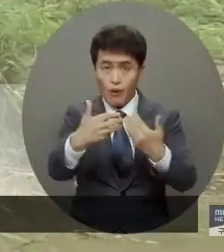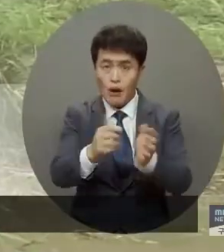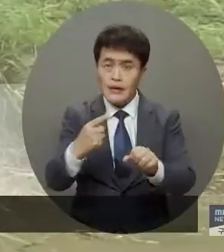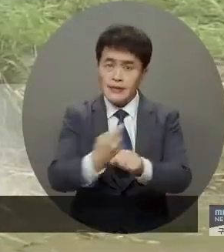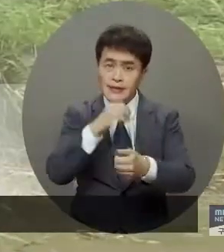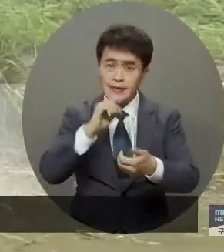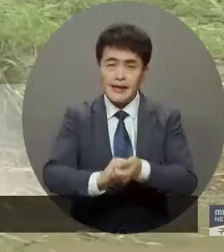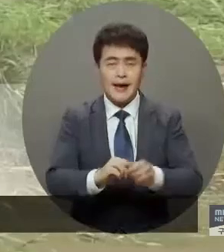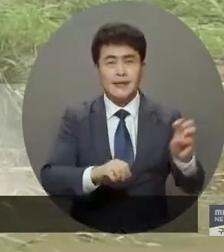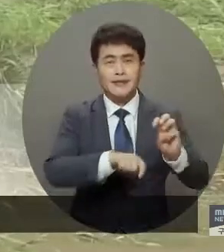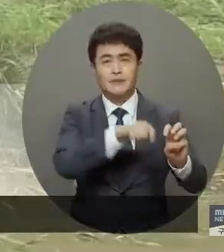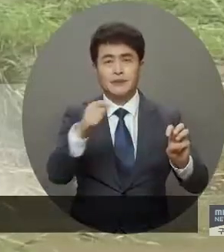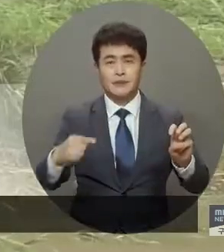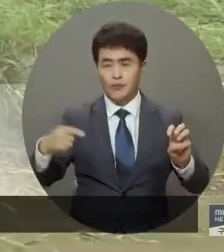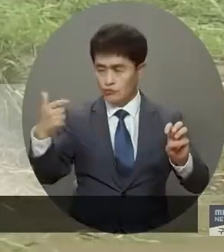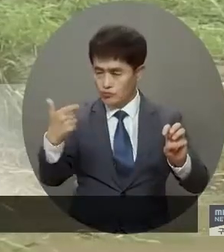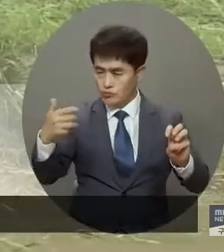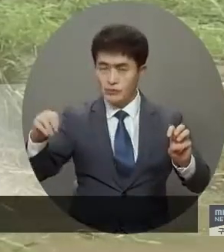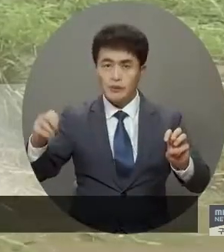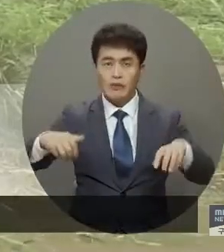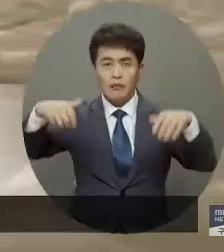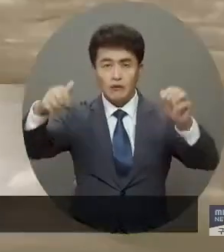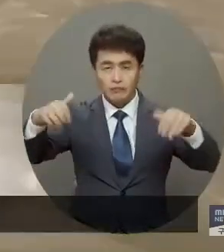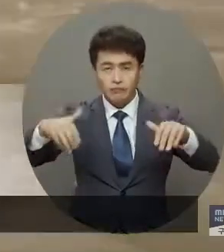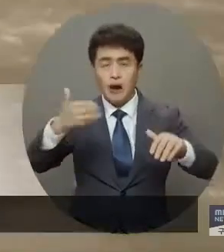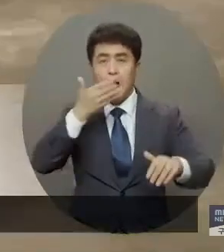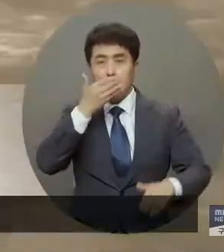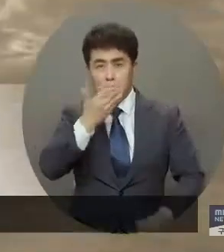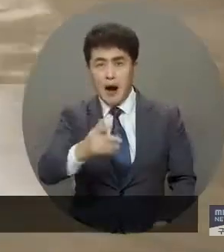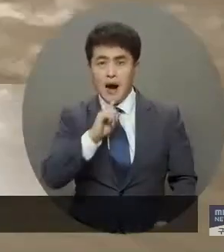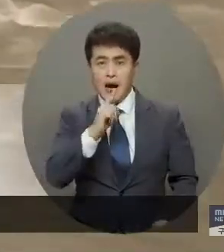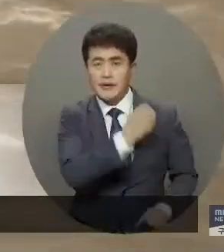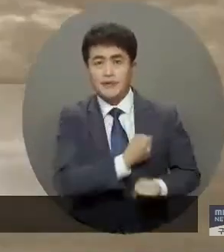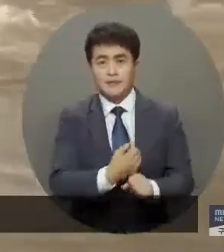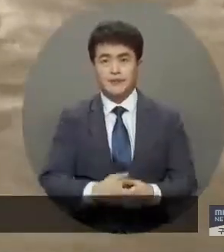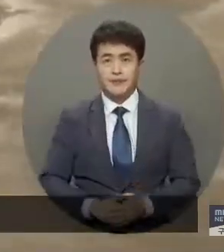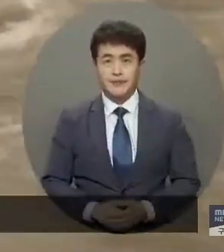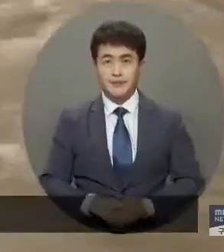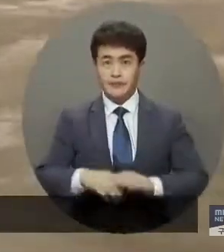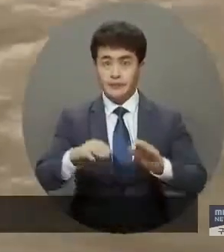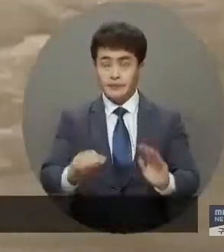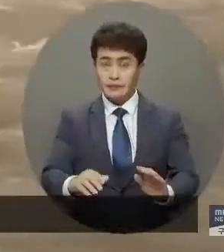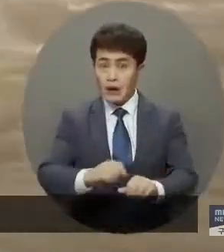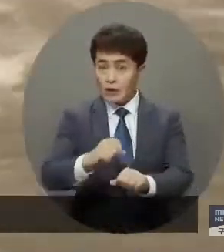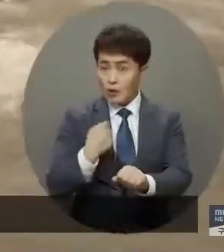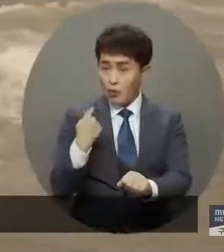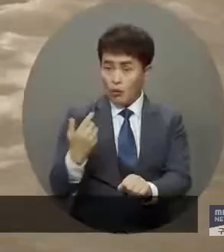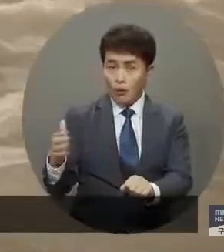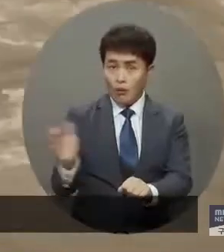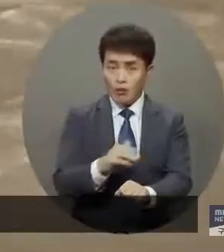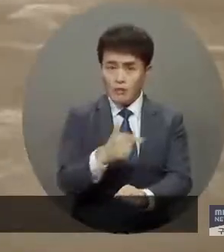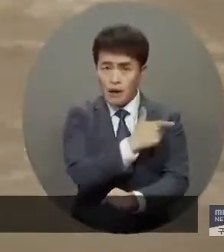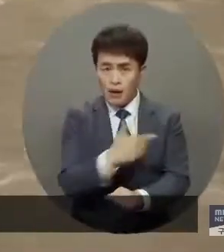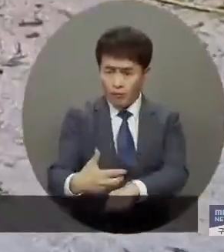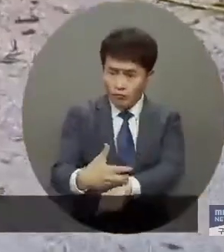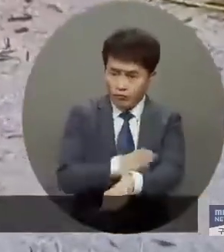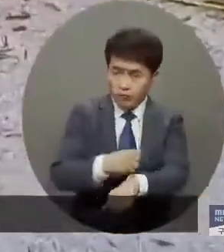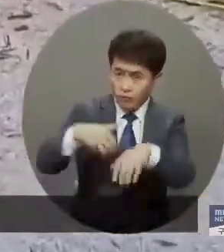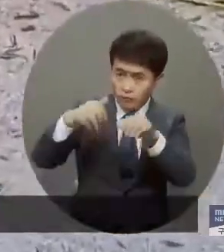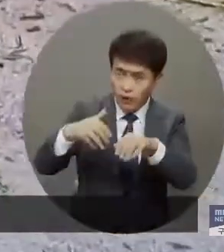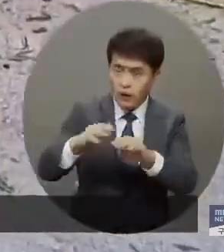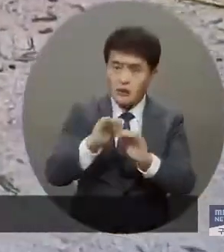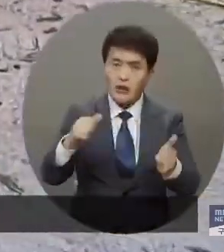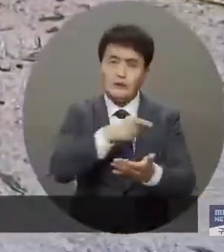시간당 30에서 60mm의 매우 강한 비가 쏟아질 것으로 전망하고 있습니다. 특히 어제부터 거세진 장맛비에